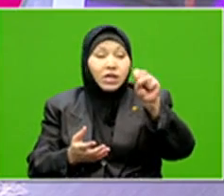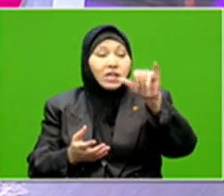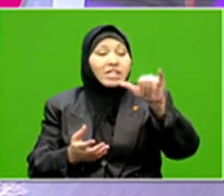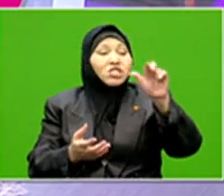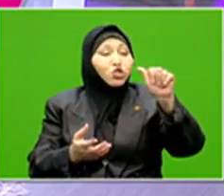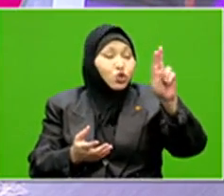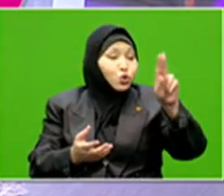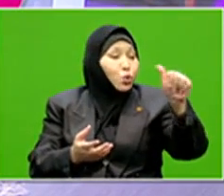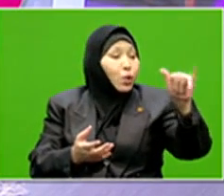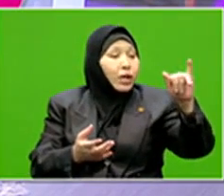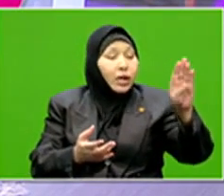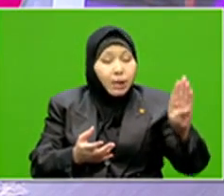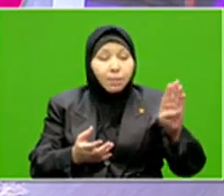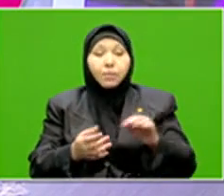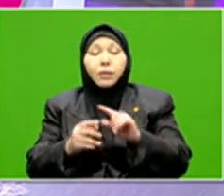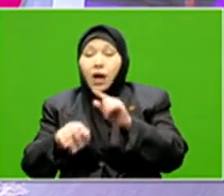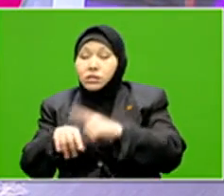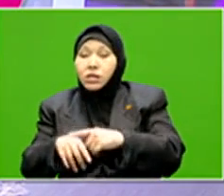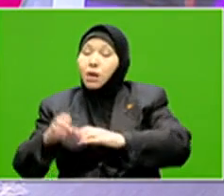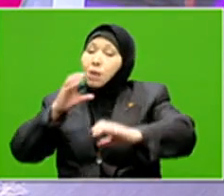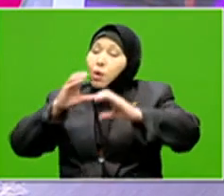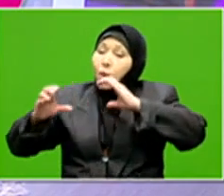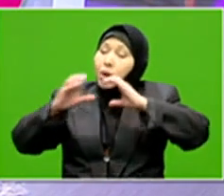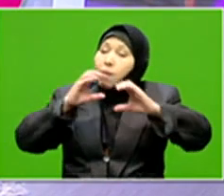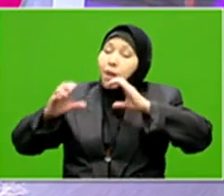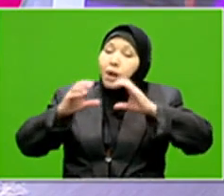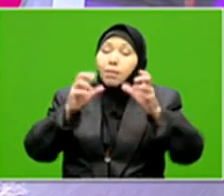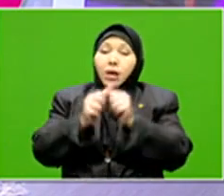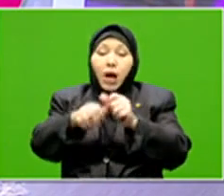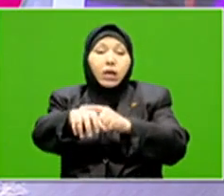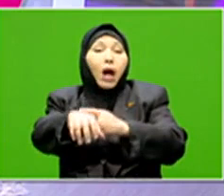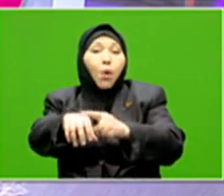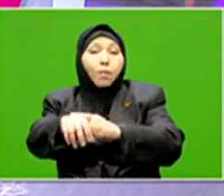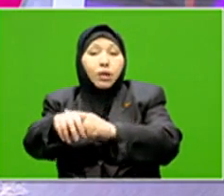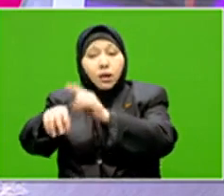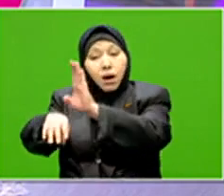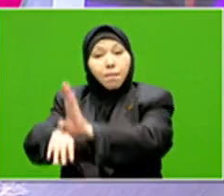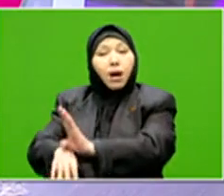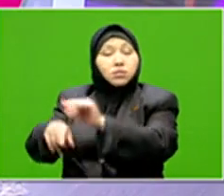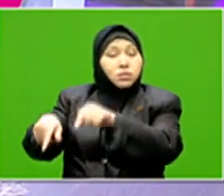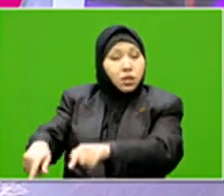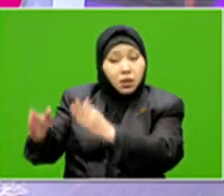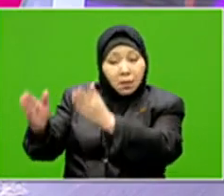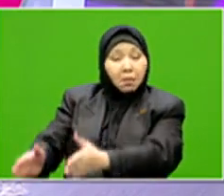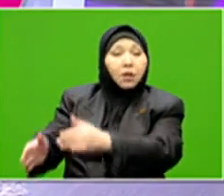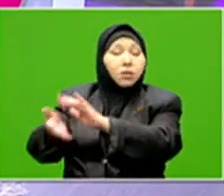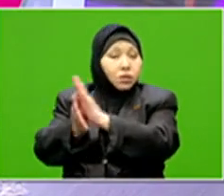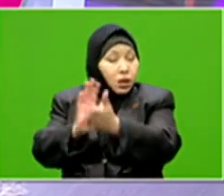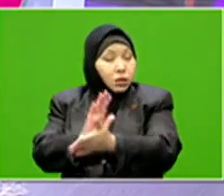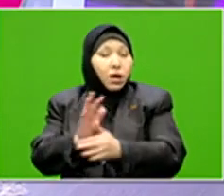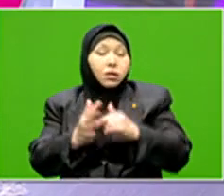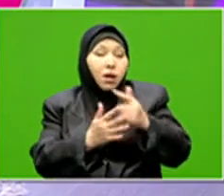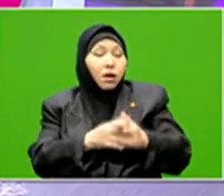beliau berujar, berkomunikasi dengan kaumnya. Dan pada waktu ini antara seruan Nabi